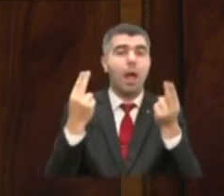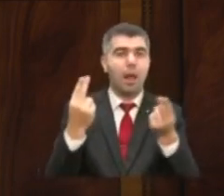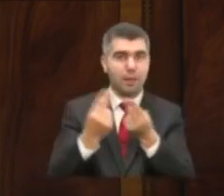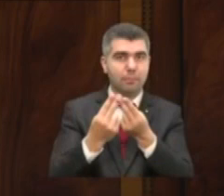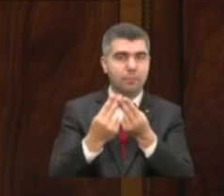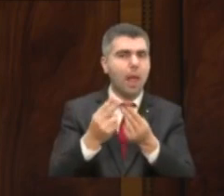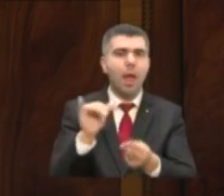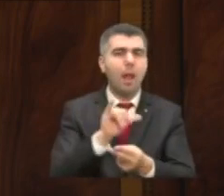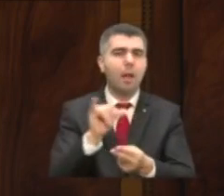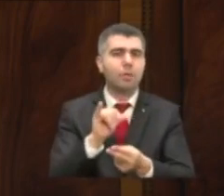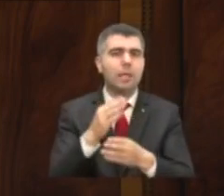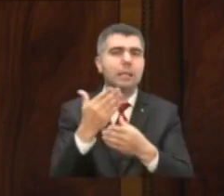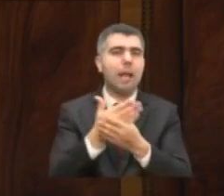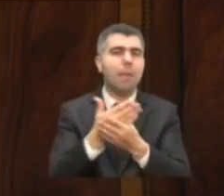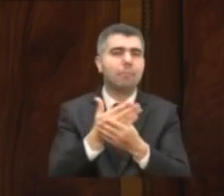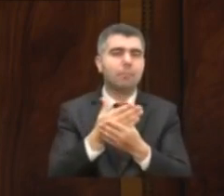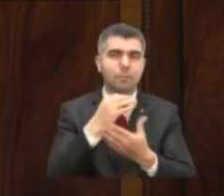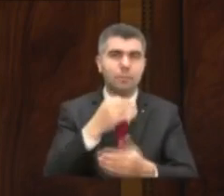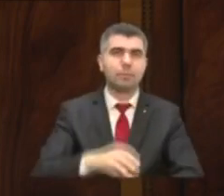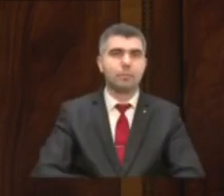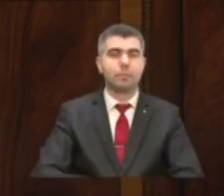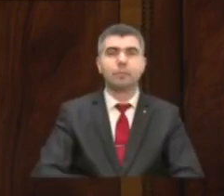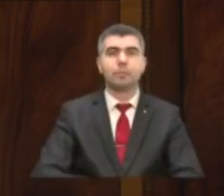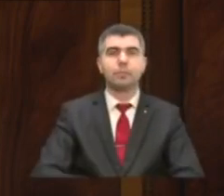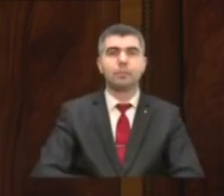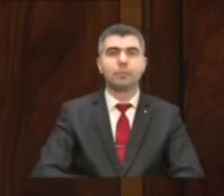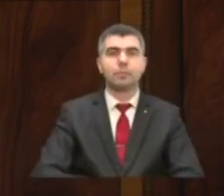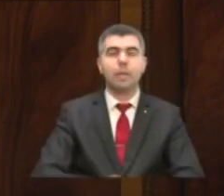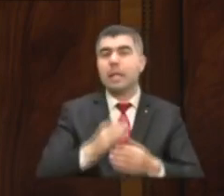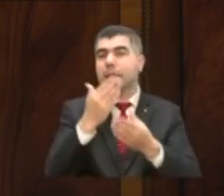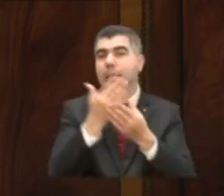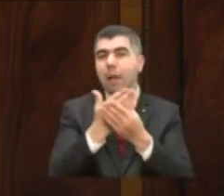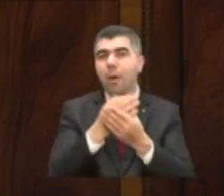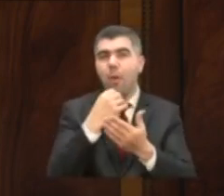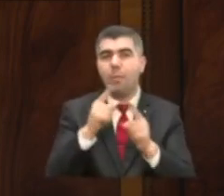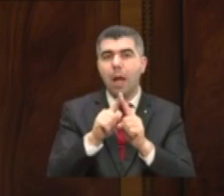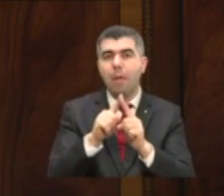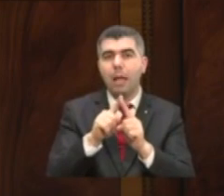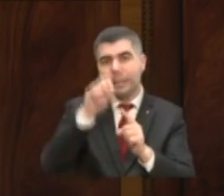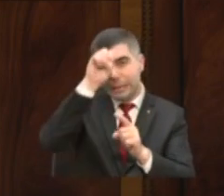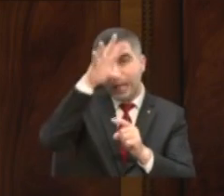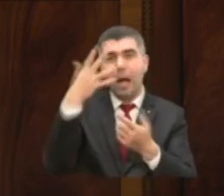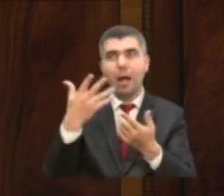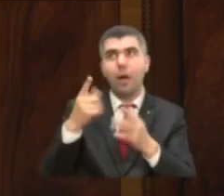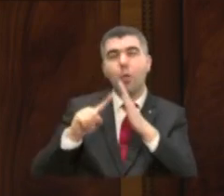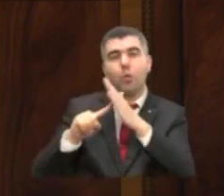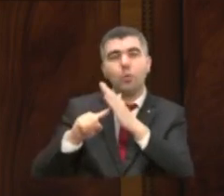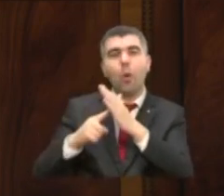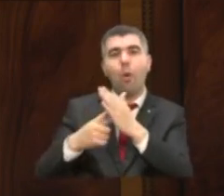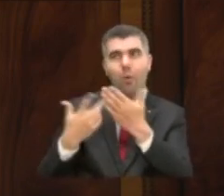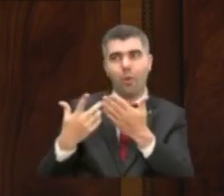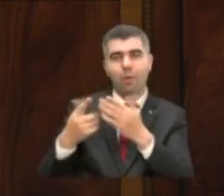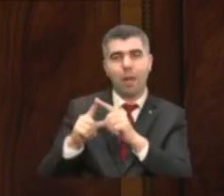في العالم علاش بدا؟ شنو السبب؟ هو السبب من السبب ديالو هو الطاقه، هو الاستهلاك ديال